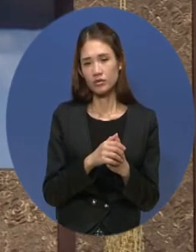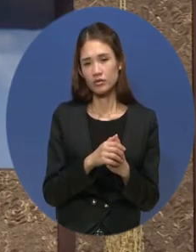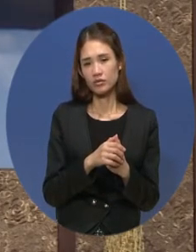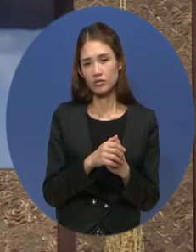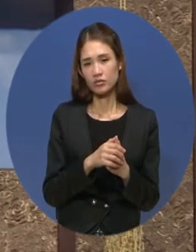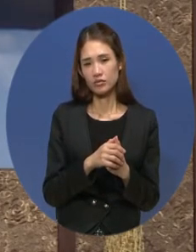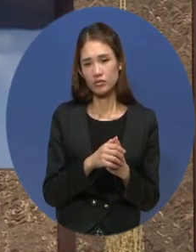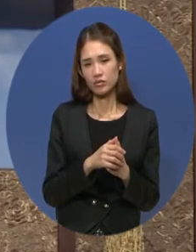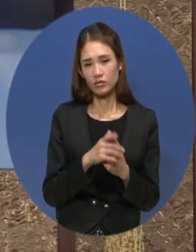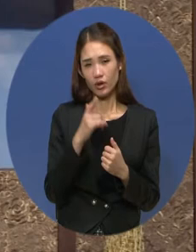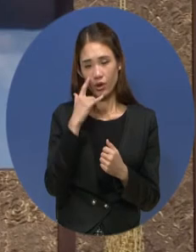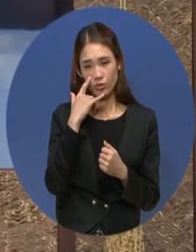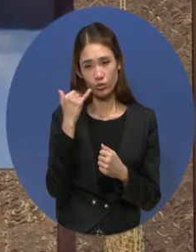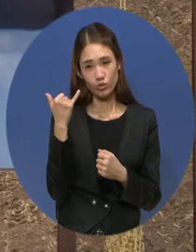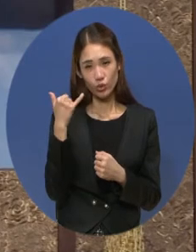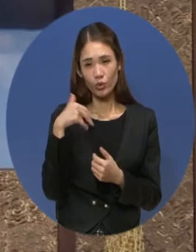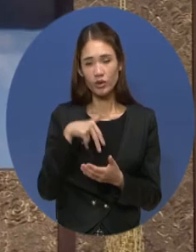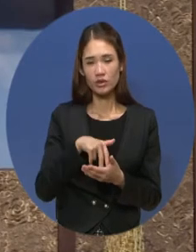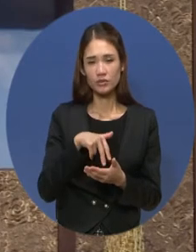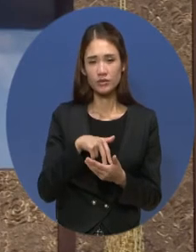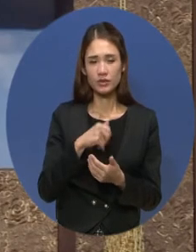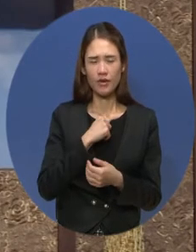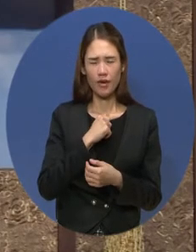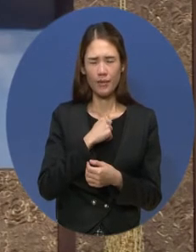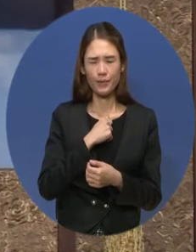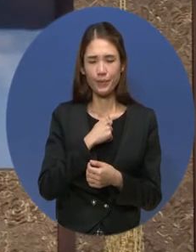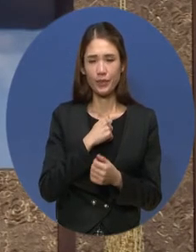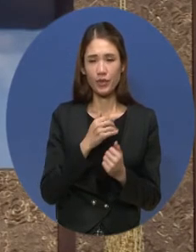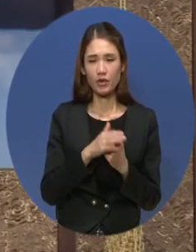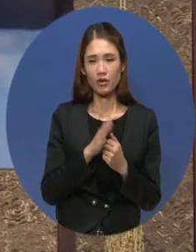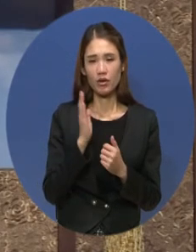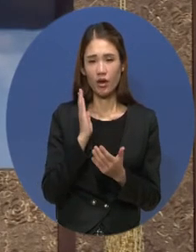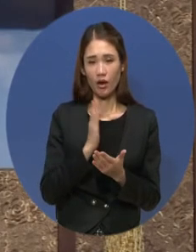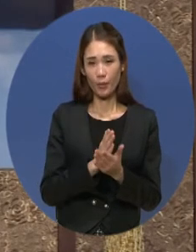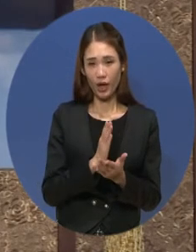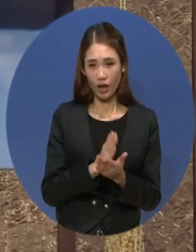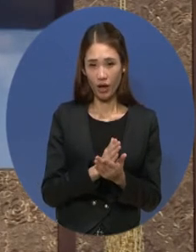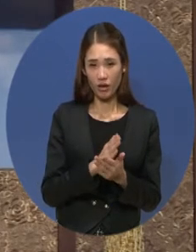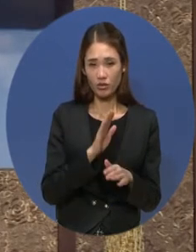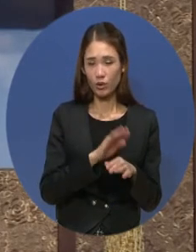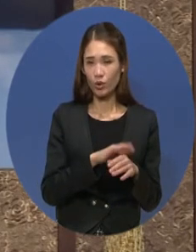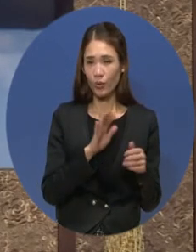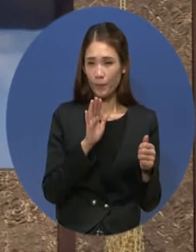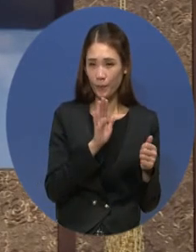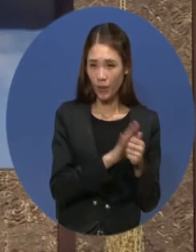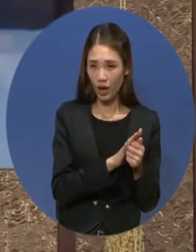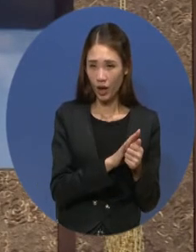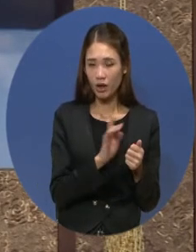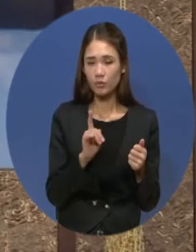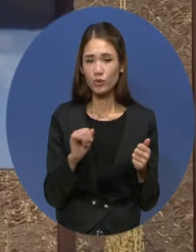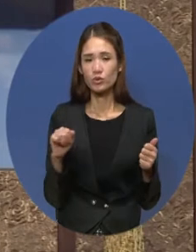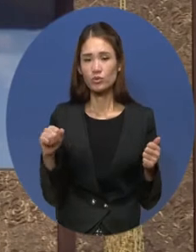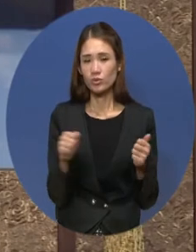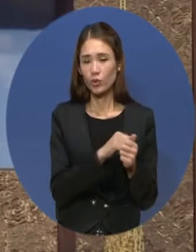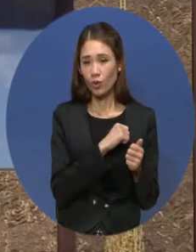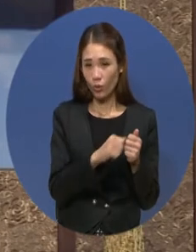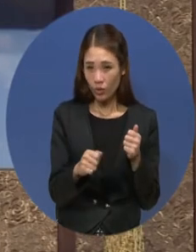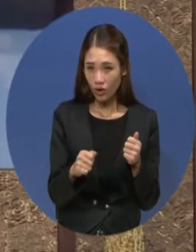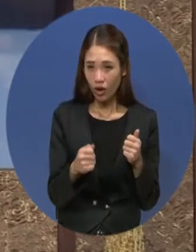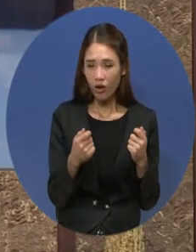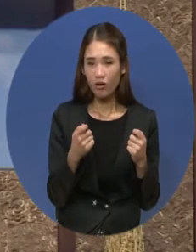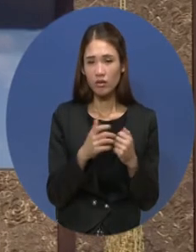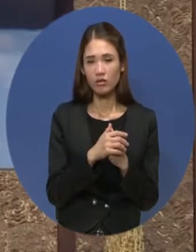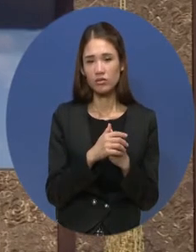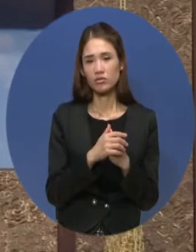발 부모들 입장도 답답하니까 뭐 하지 말아야 될 뭐 손을 된다고요 에 폭력 행사 된다거나